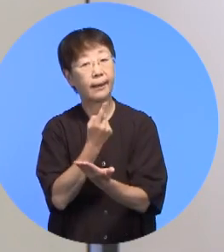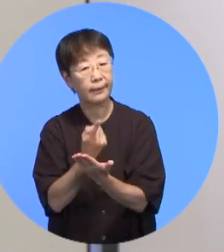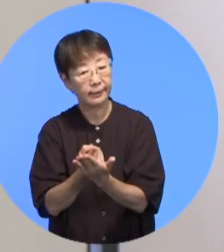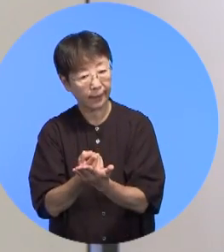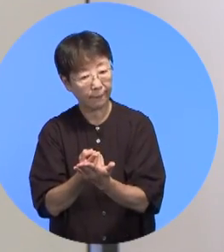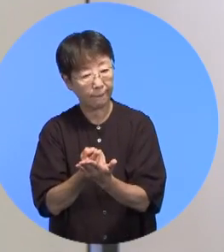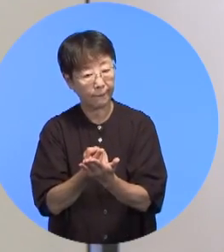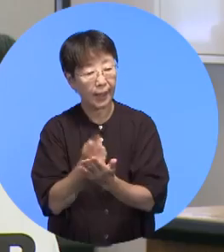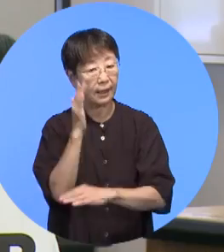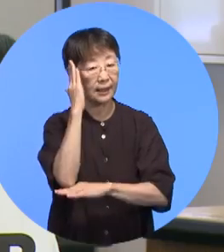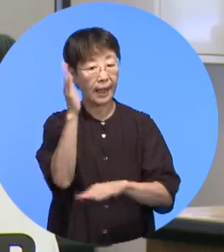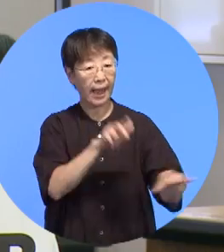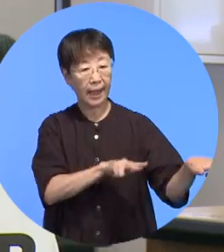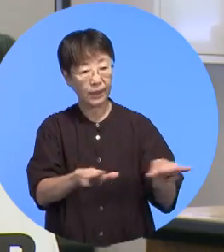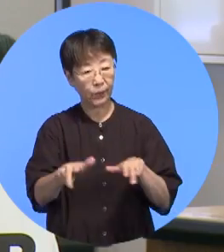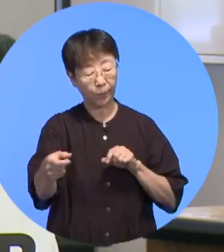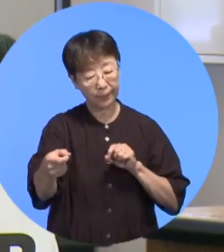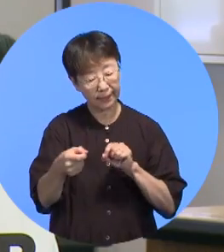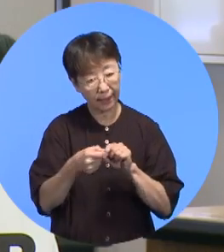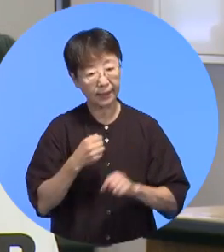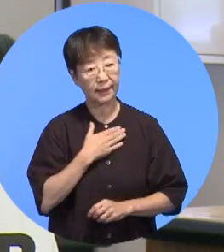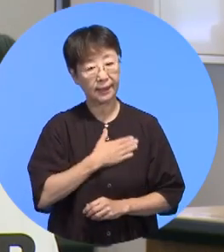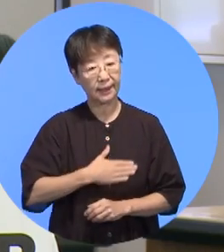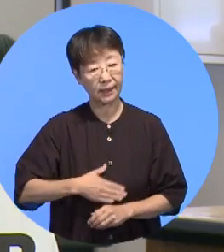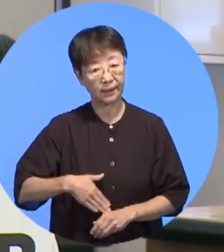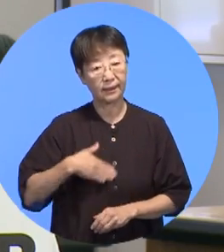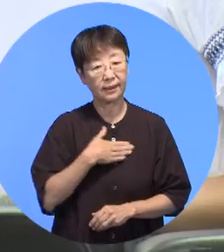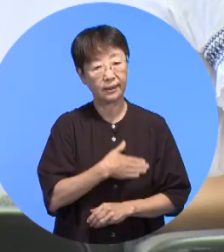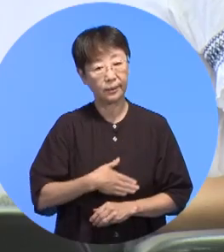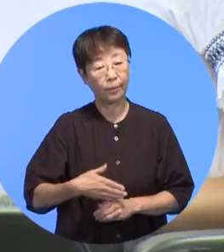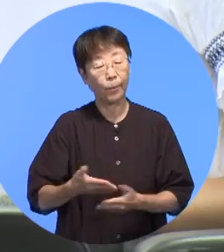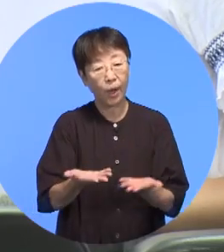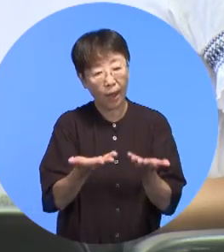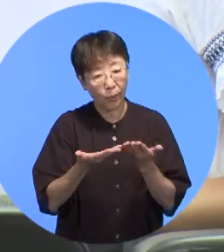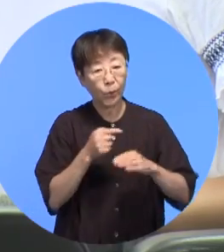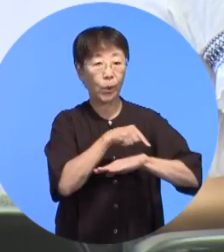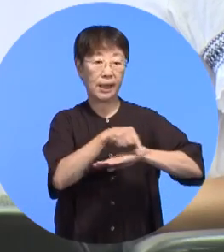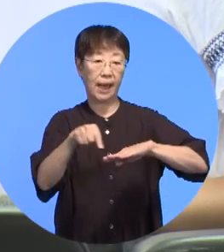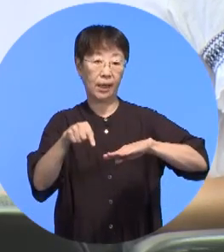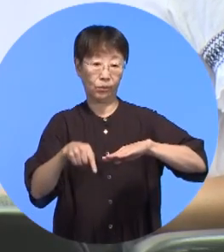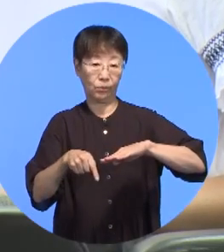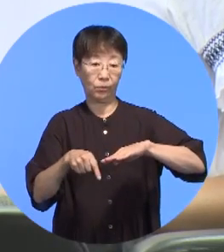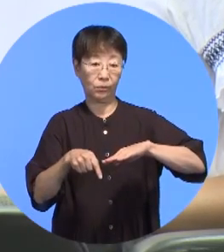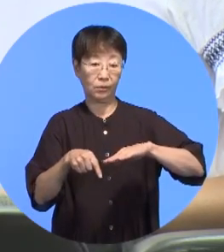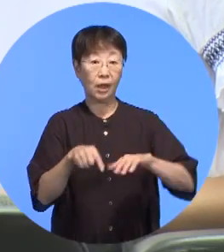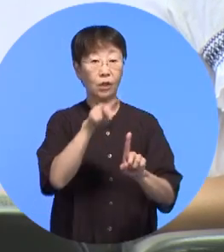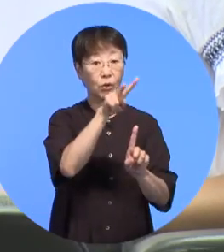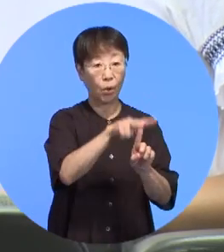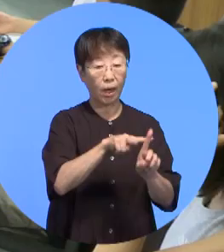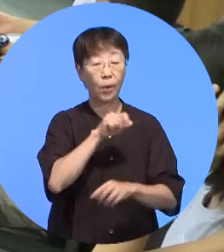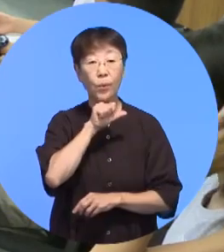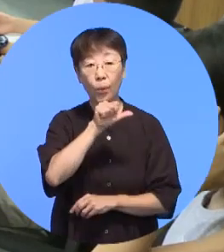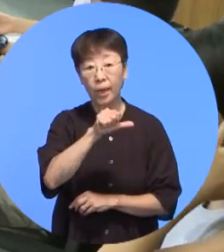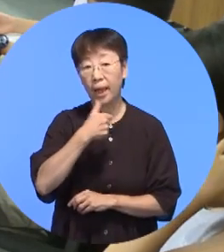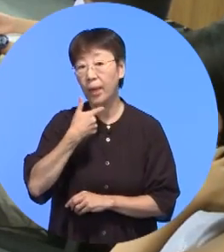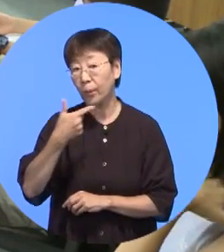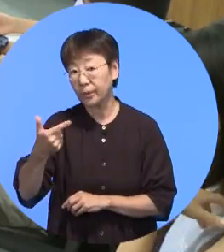身近に感じてもらおうと企画されたもので、市内の小学5、6年生34人が参加し